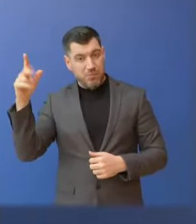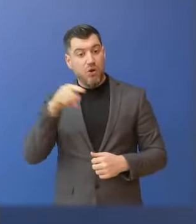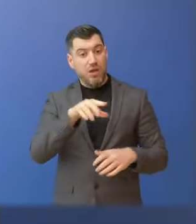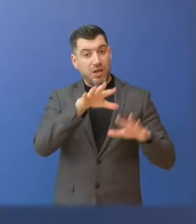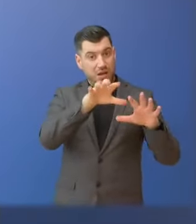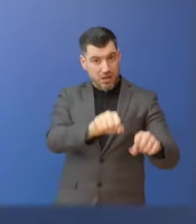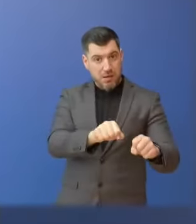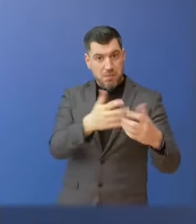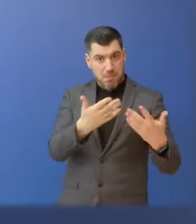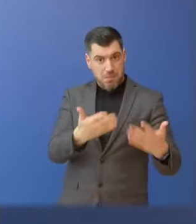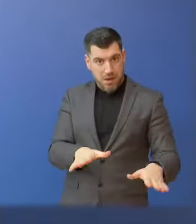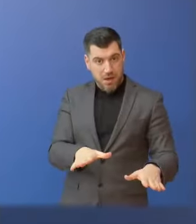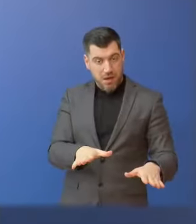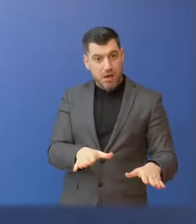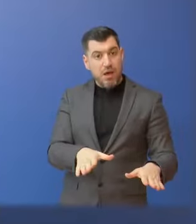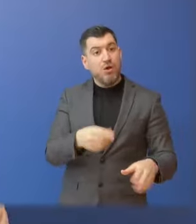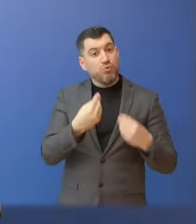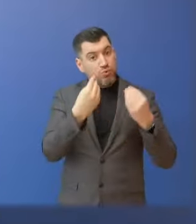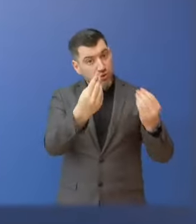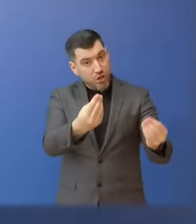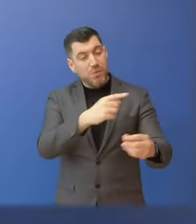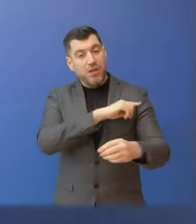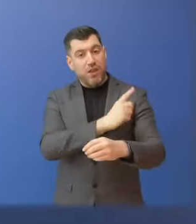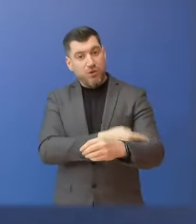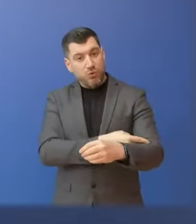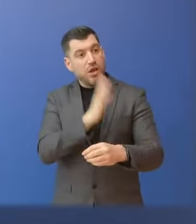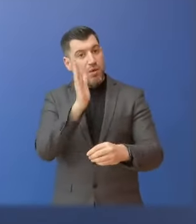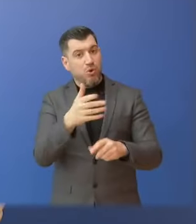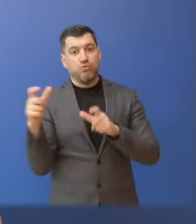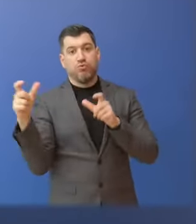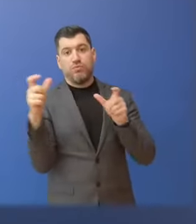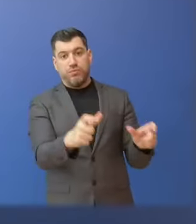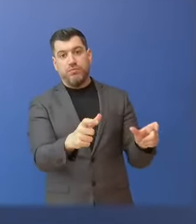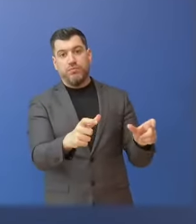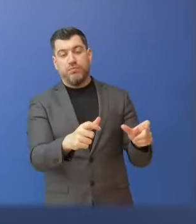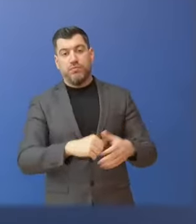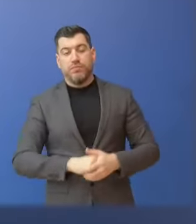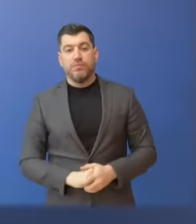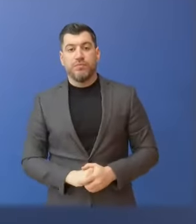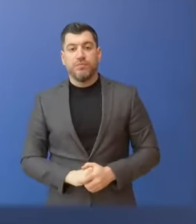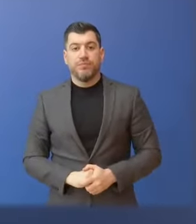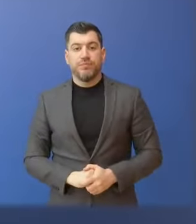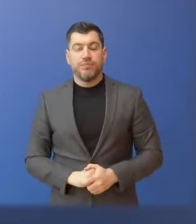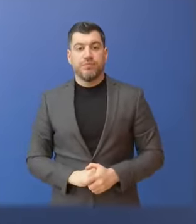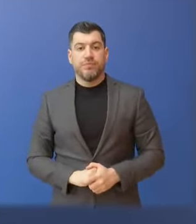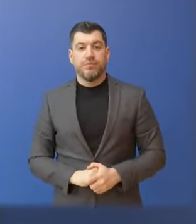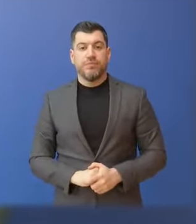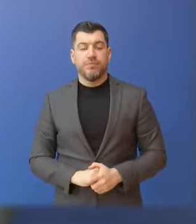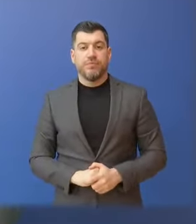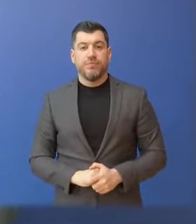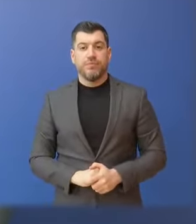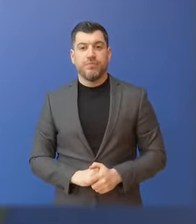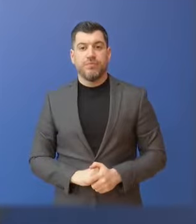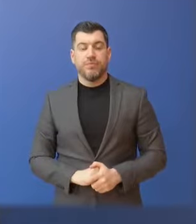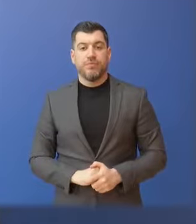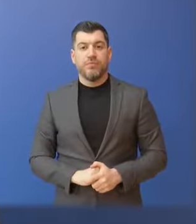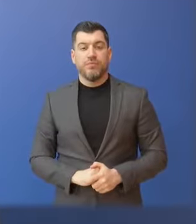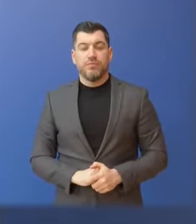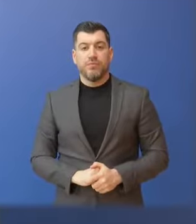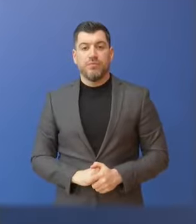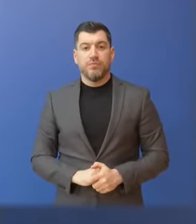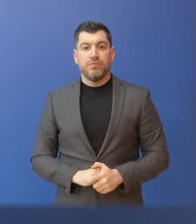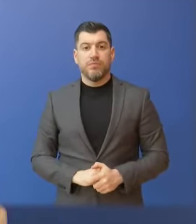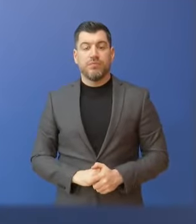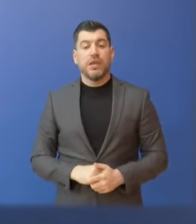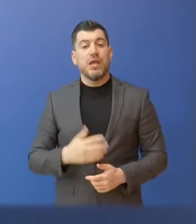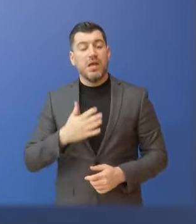προχωρά και αυτή η δυνατότητα είναι δεδομένο ότι για μας προέχει προφανώς και η εφαρμογή